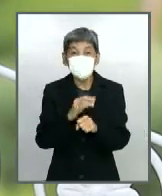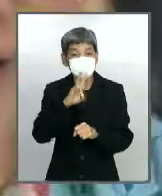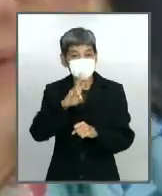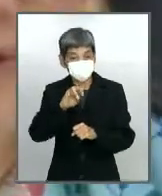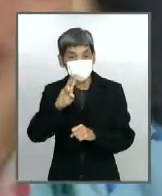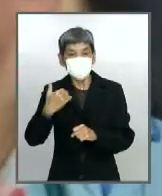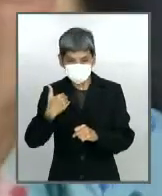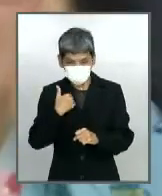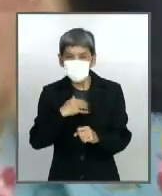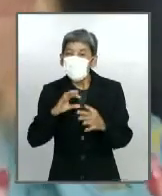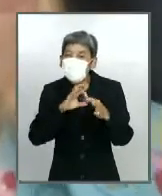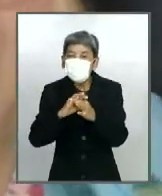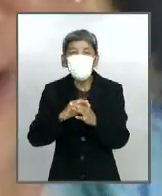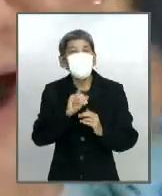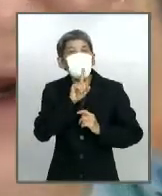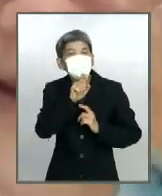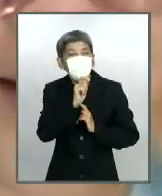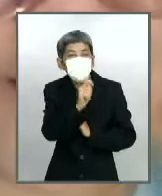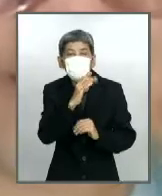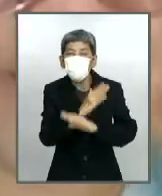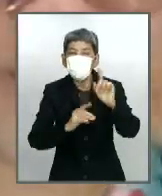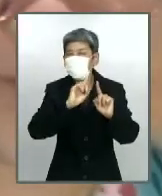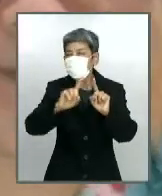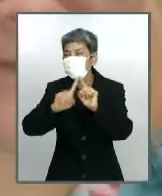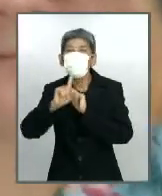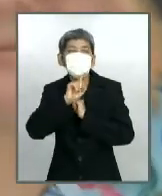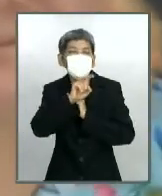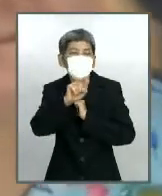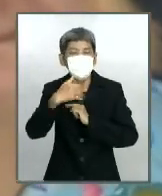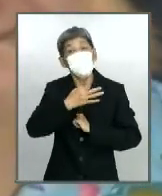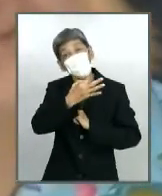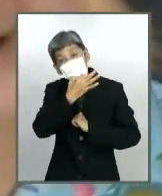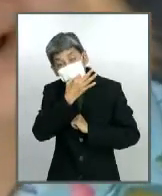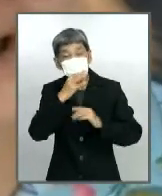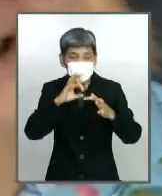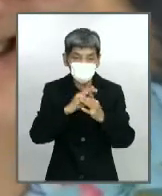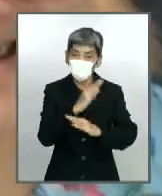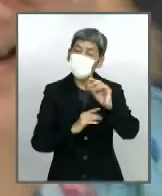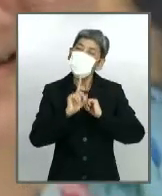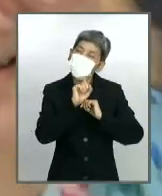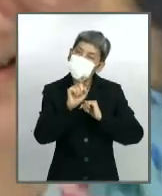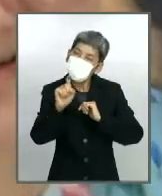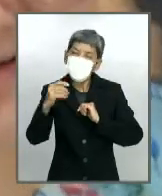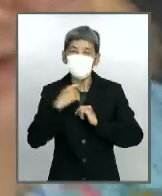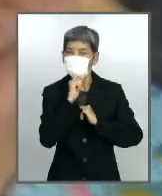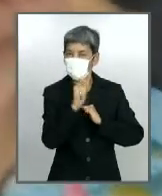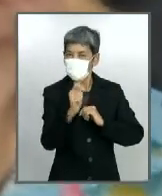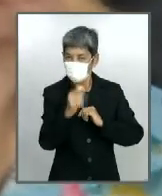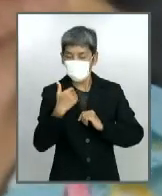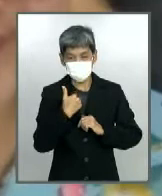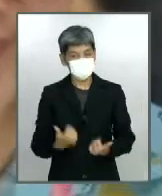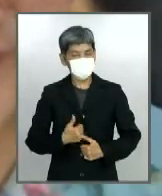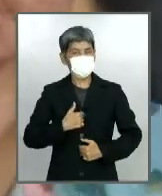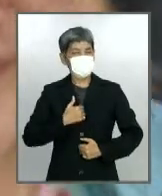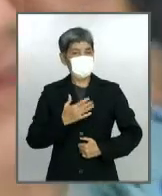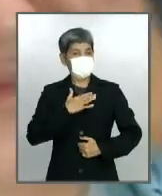การ77เดซิเบลค่ะเป็นการสัมภาษณ์ผู้พิการต่างๆหรือว่าคนที่มีอาชีพที่เกี่ยวข้องกับผู้พิการที่น่าสนใจเ